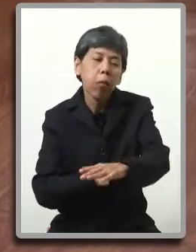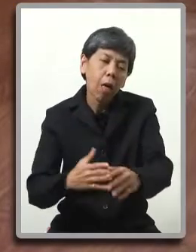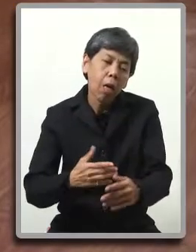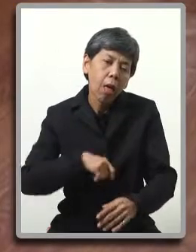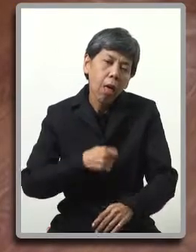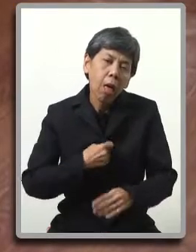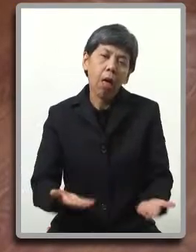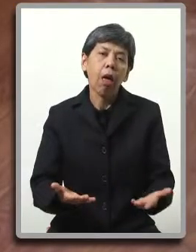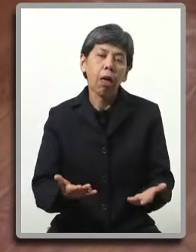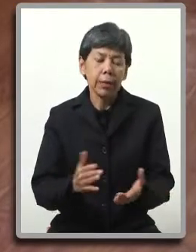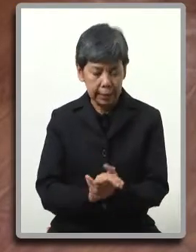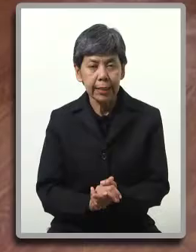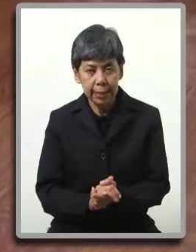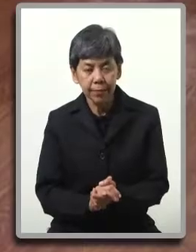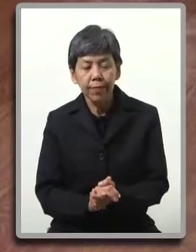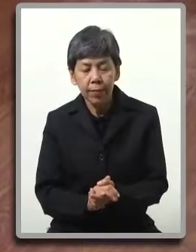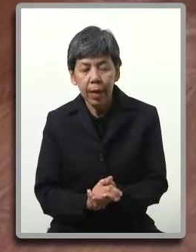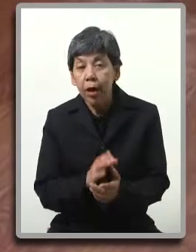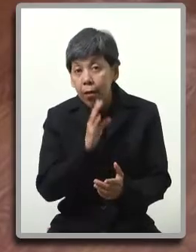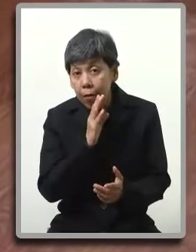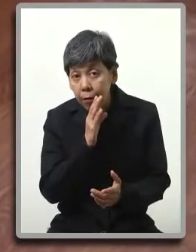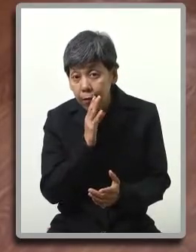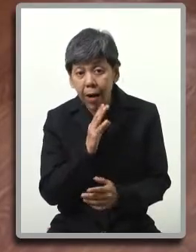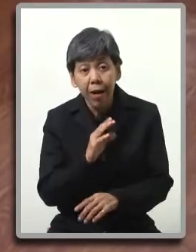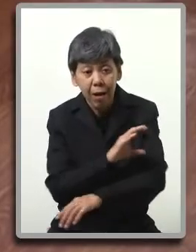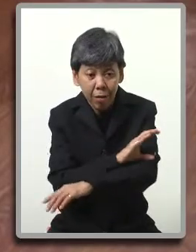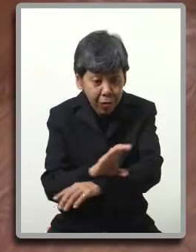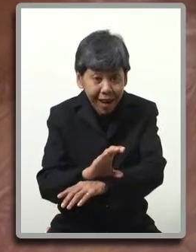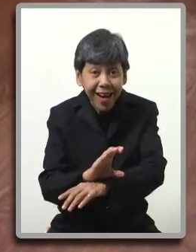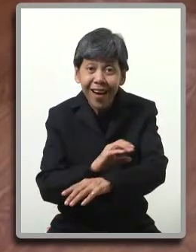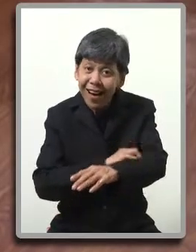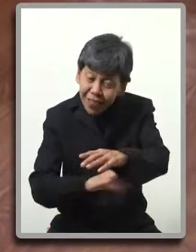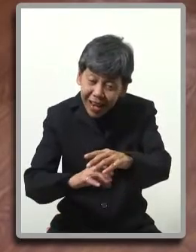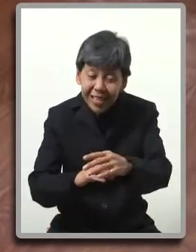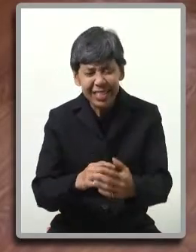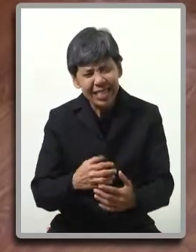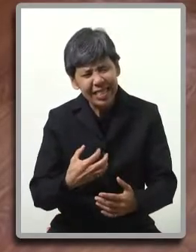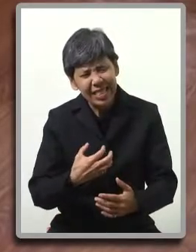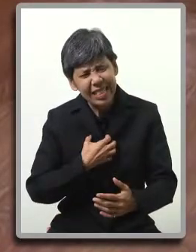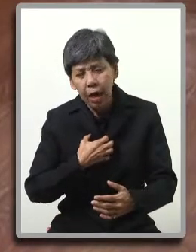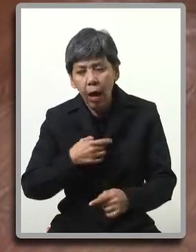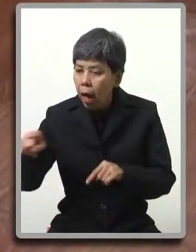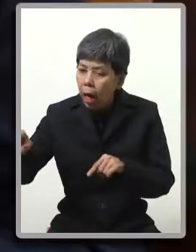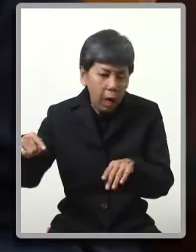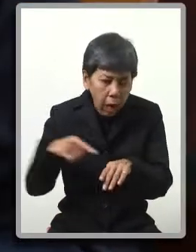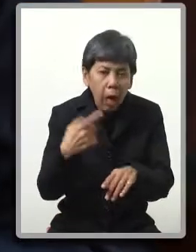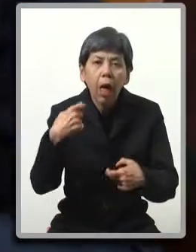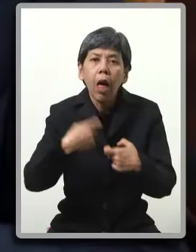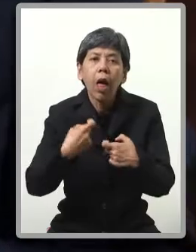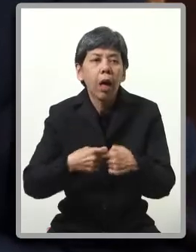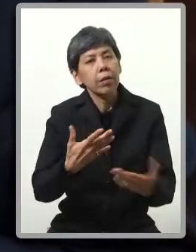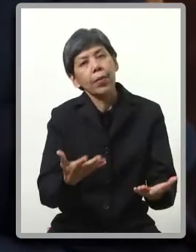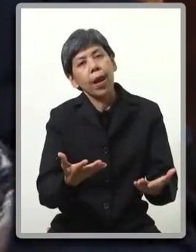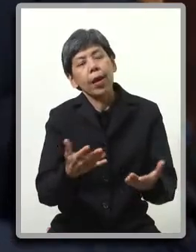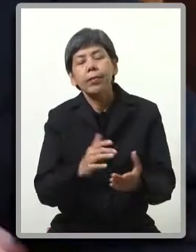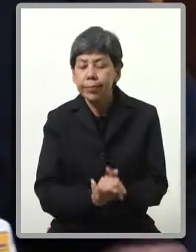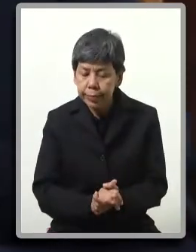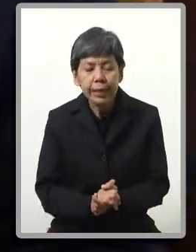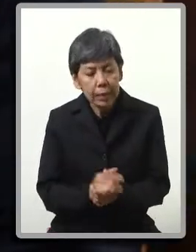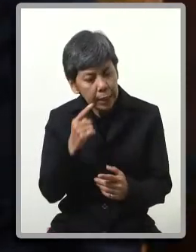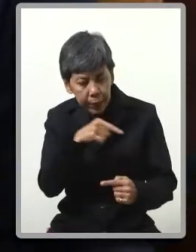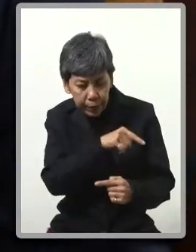เจ๊งนะครับ ครับ ขณะเดียวกันคนรถไฟทำไปคนยาไกลไม่สามารถมาขึ้นรถไฟก็อยู่ไม่ได ้ นั้นระ